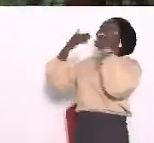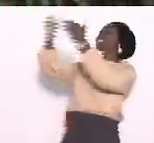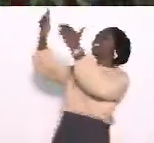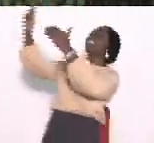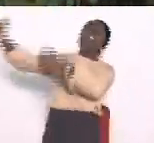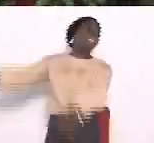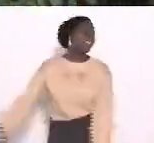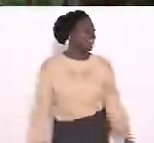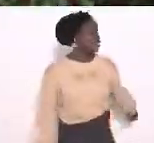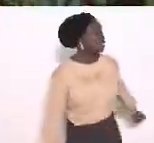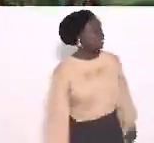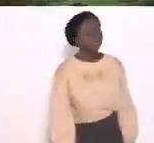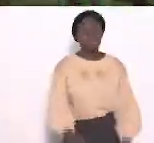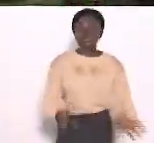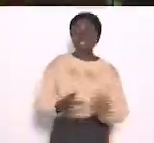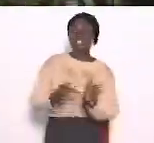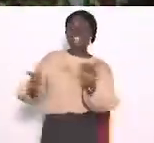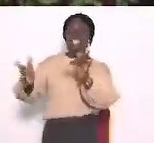M